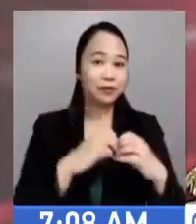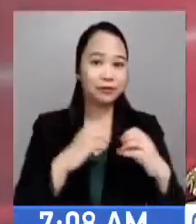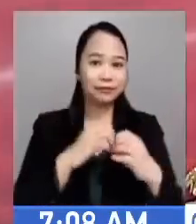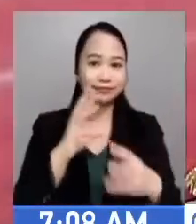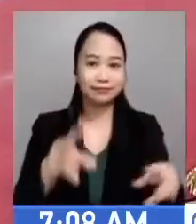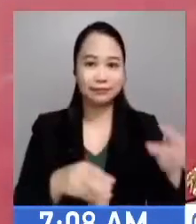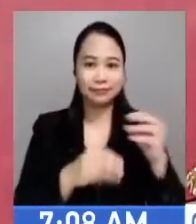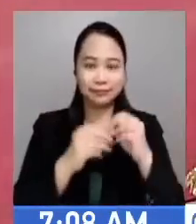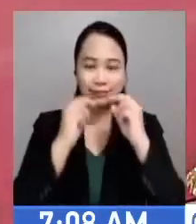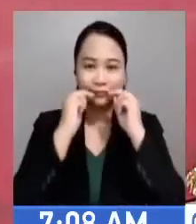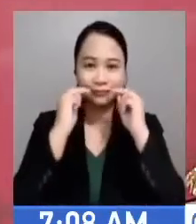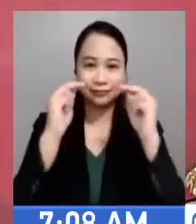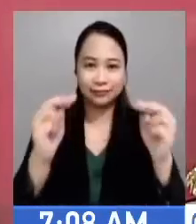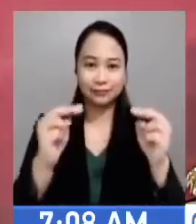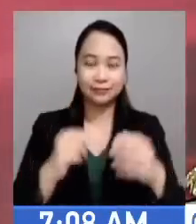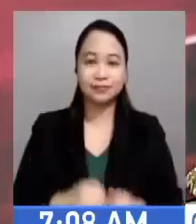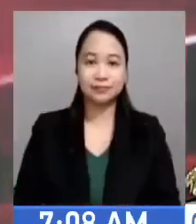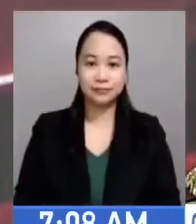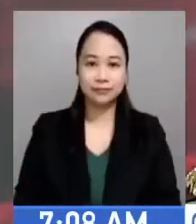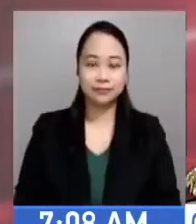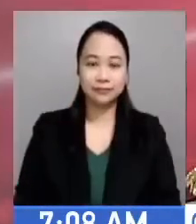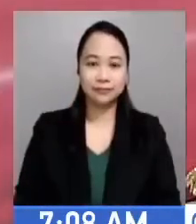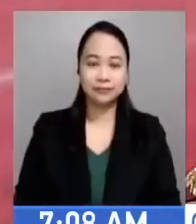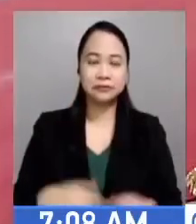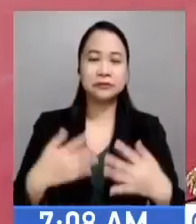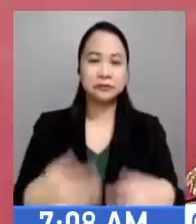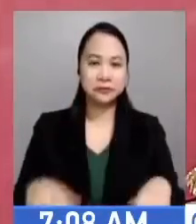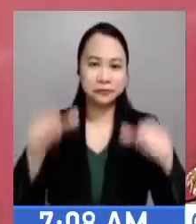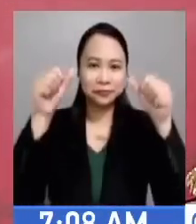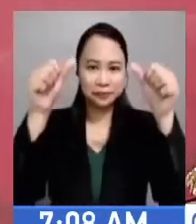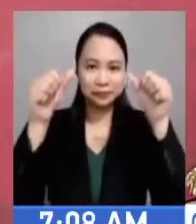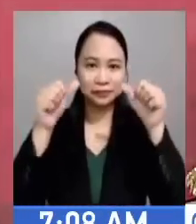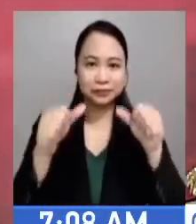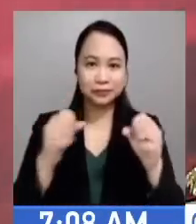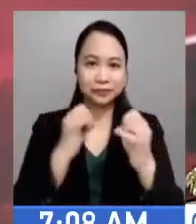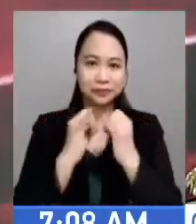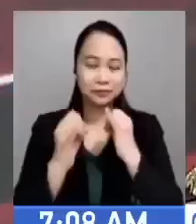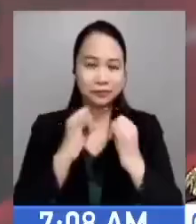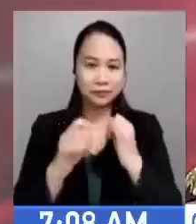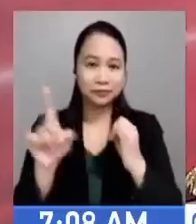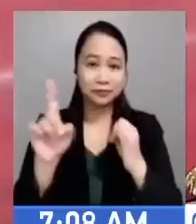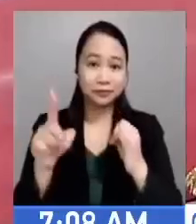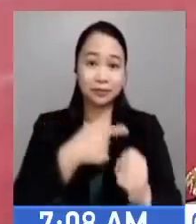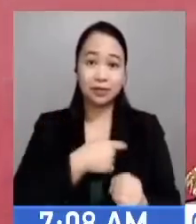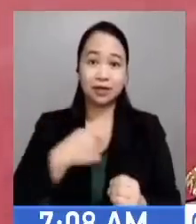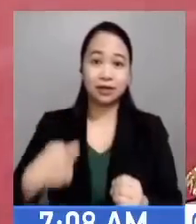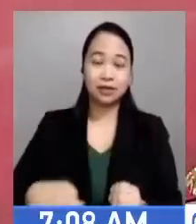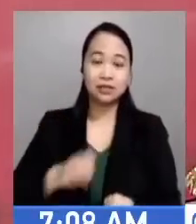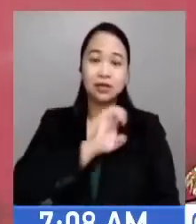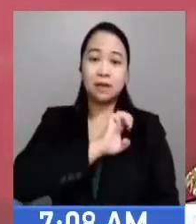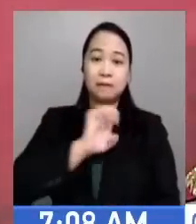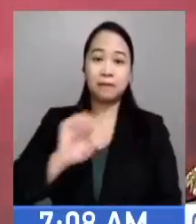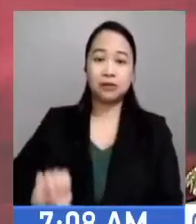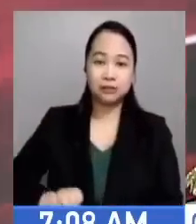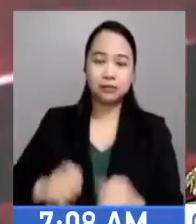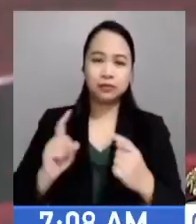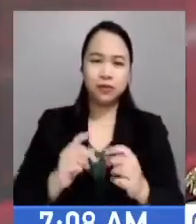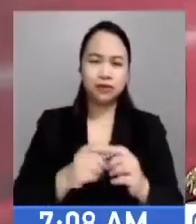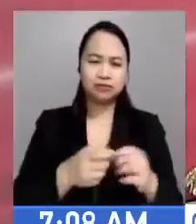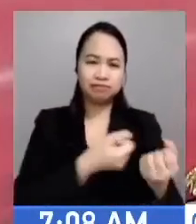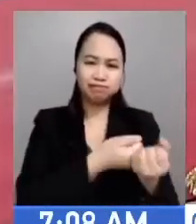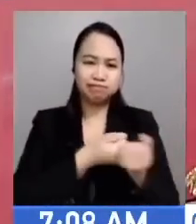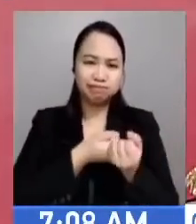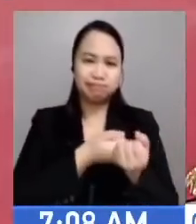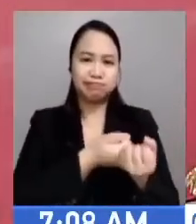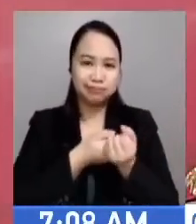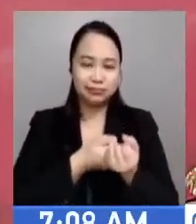Naglabas ng pahayag ang Chinese Embassy kaugnay na umano'y agawan ng ilang Pilipinong sundalo at China Coast Guard sa lumutang na debris malapit sa